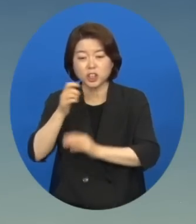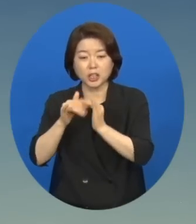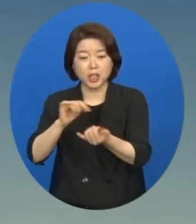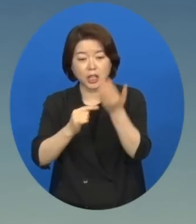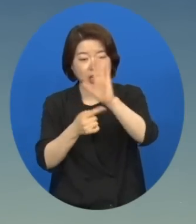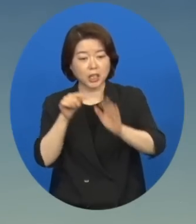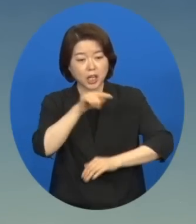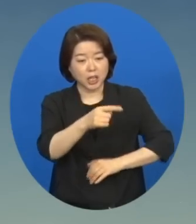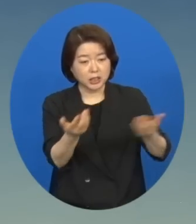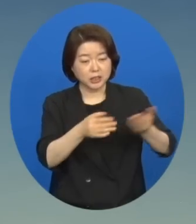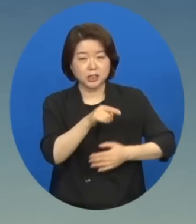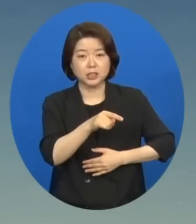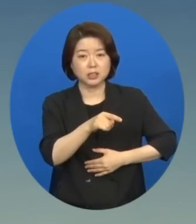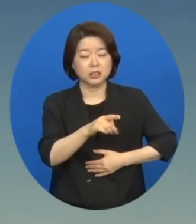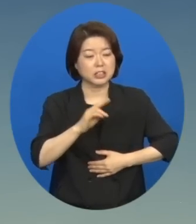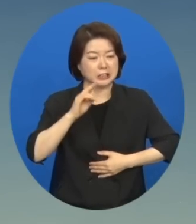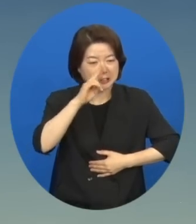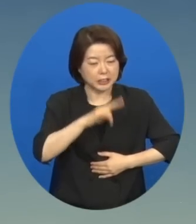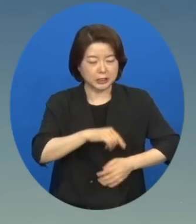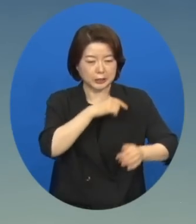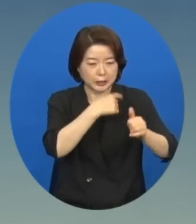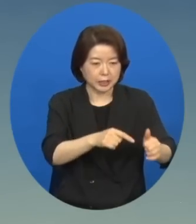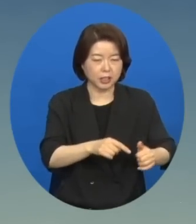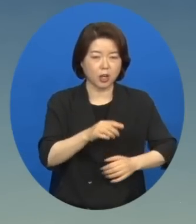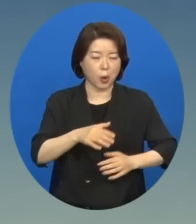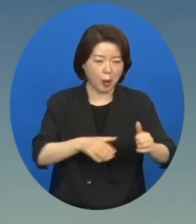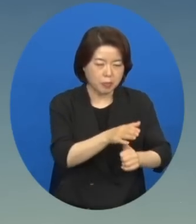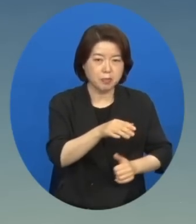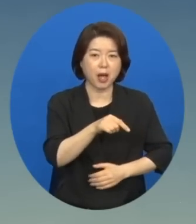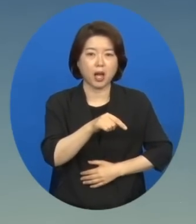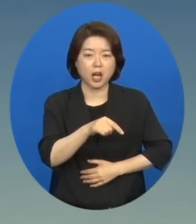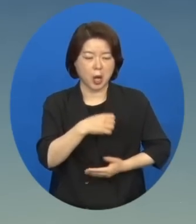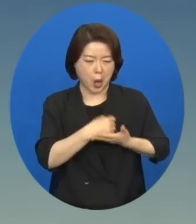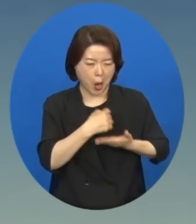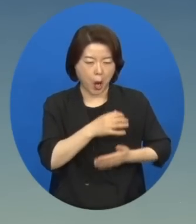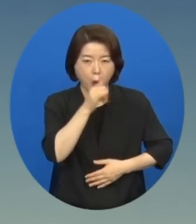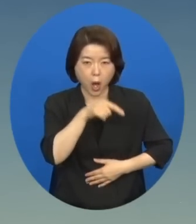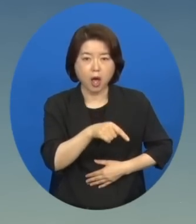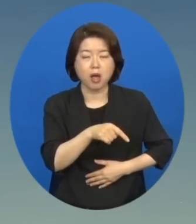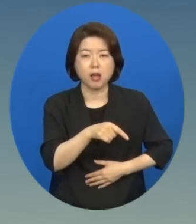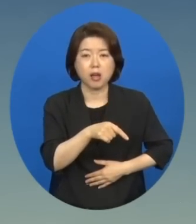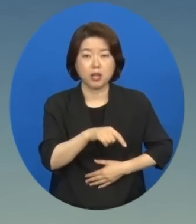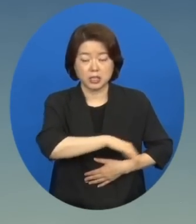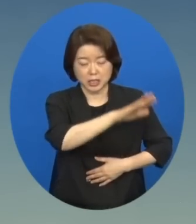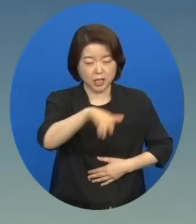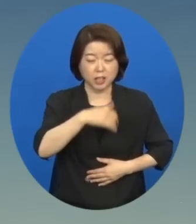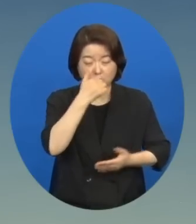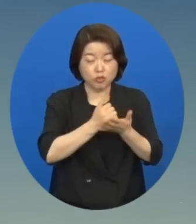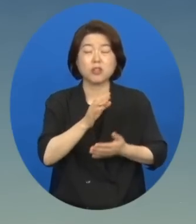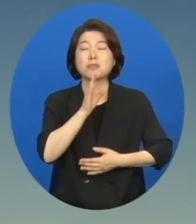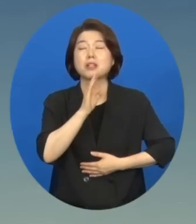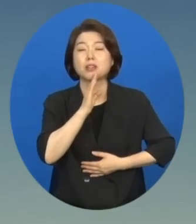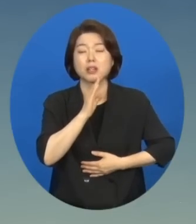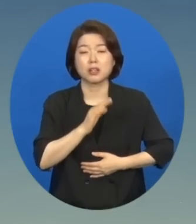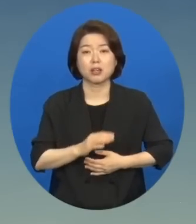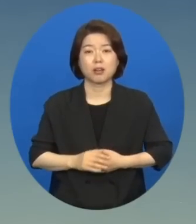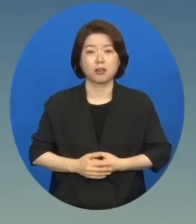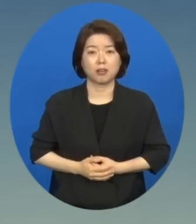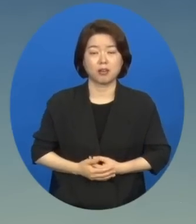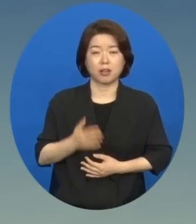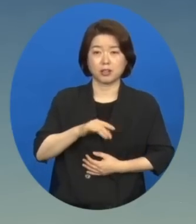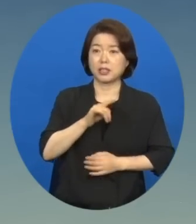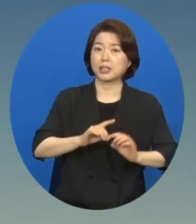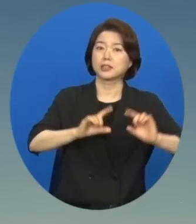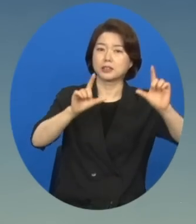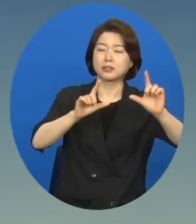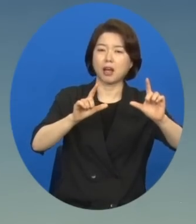이런 일들이 시기하고 살인하고 비방하고 수군수군하고 이게 다 죄지요. 그런데